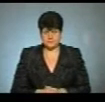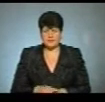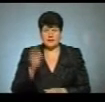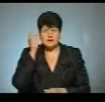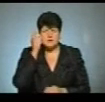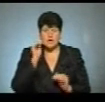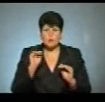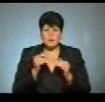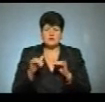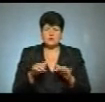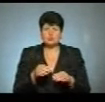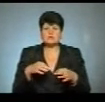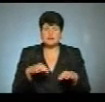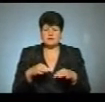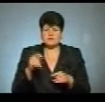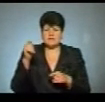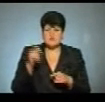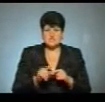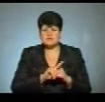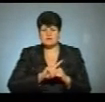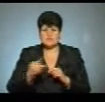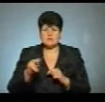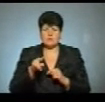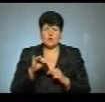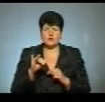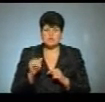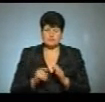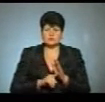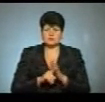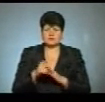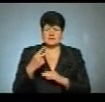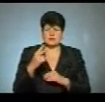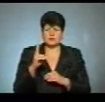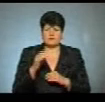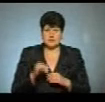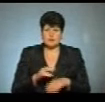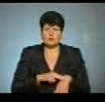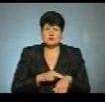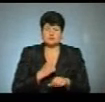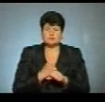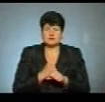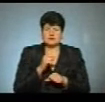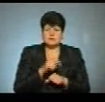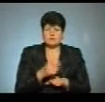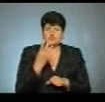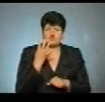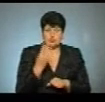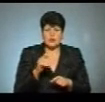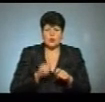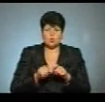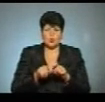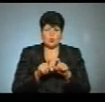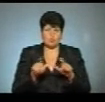Нагадаю, обмеження руху транспорту на в'їзді та виїзді з Почаєва ввели 20 квітня. Поліцейські облаштували там